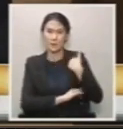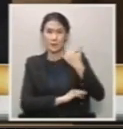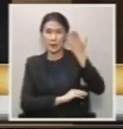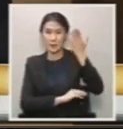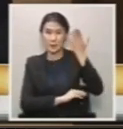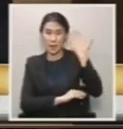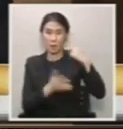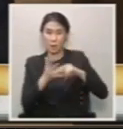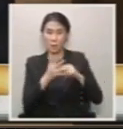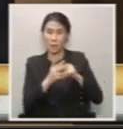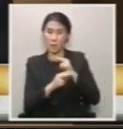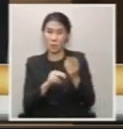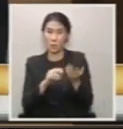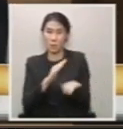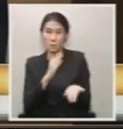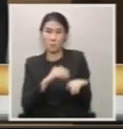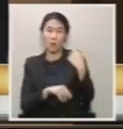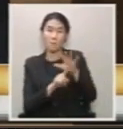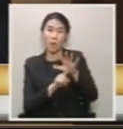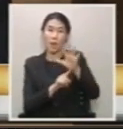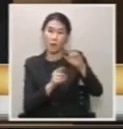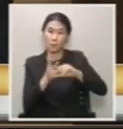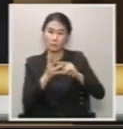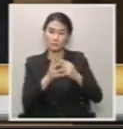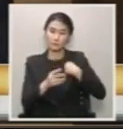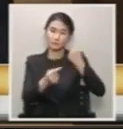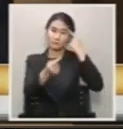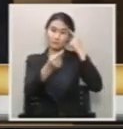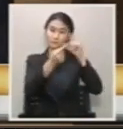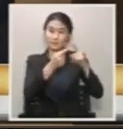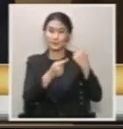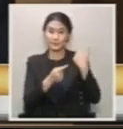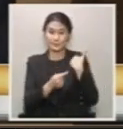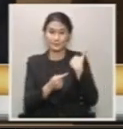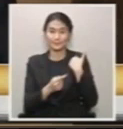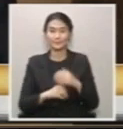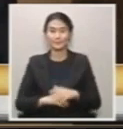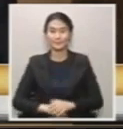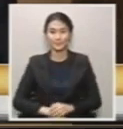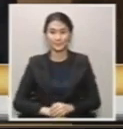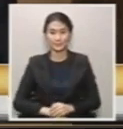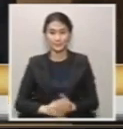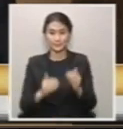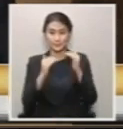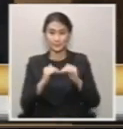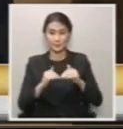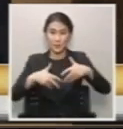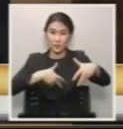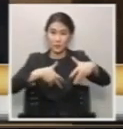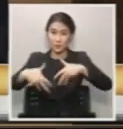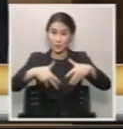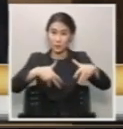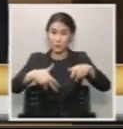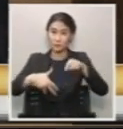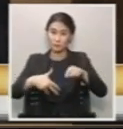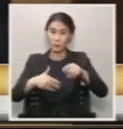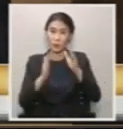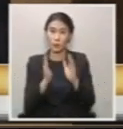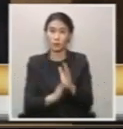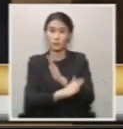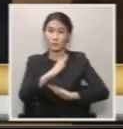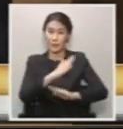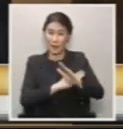เท่าที่ตั้งเป้าหมายไว้ประการต่อมาคือประชากรส่วนหนึ่งที่เป็นคนพิ